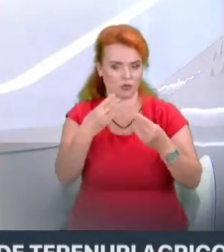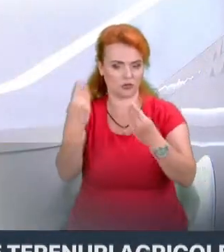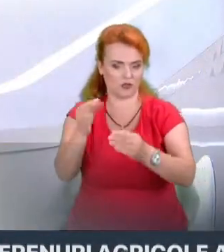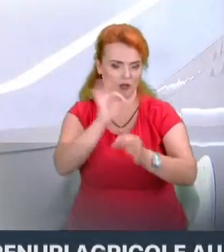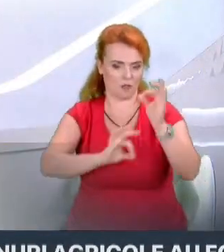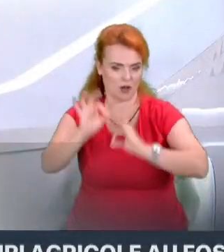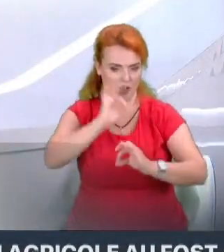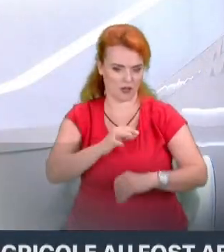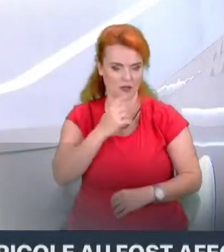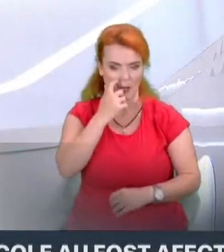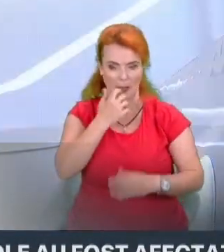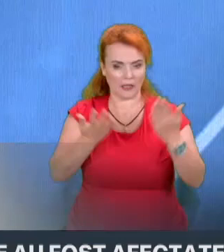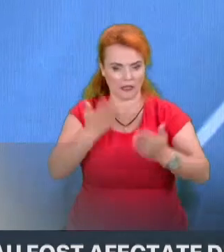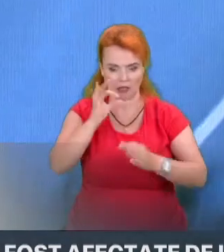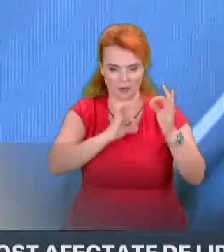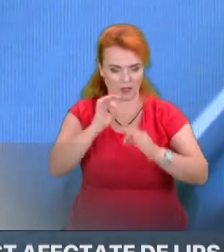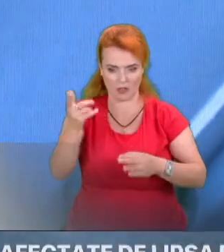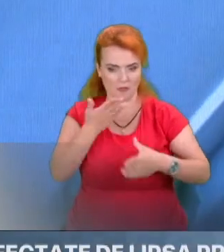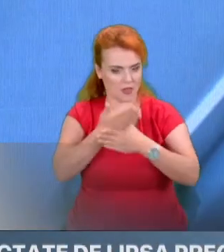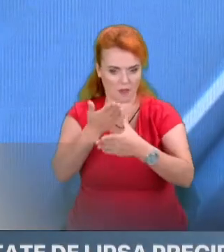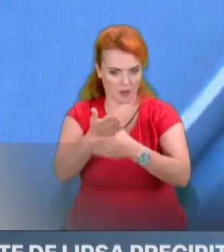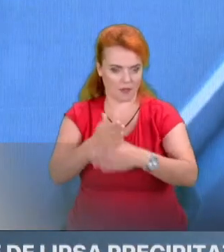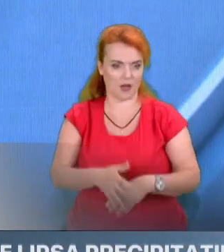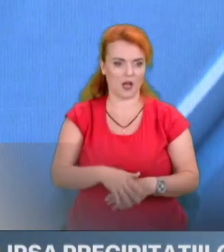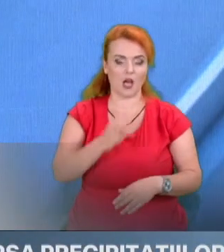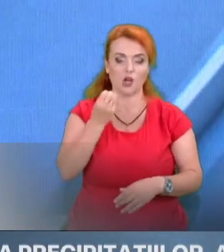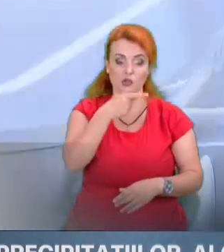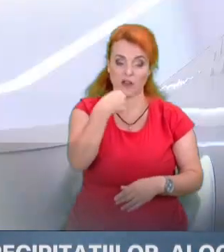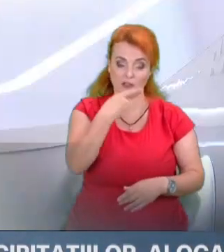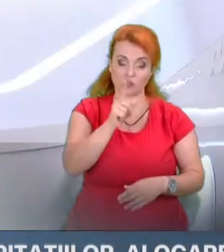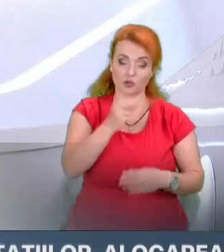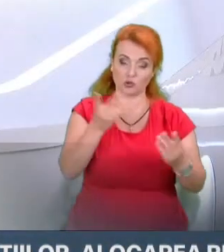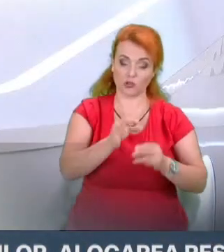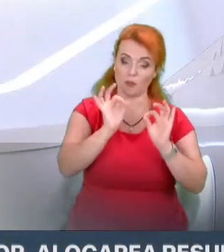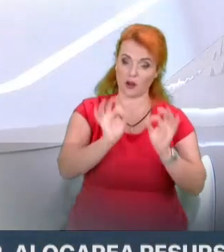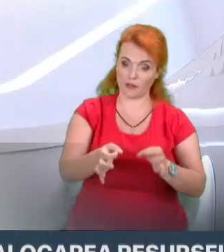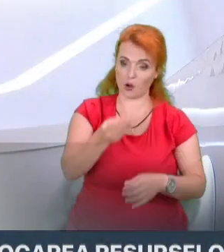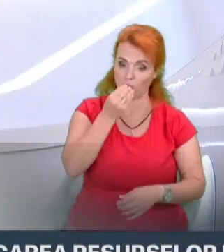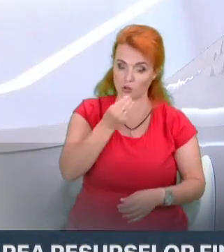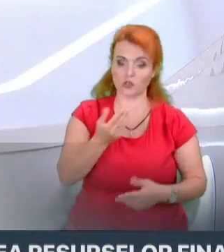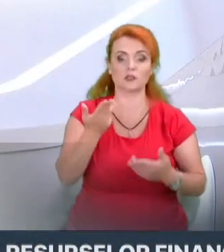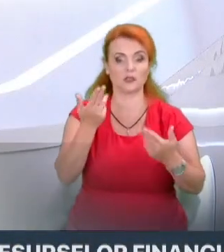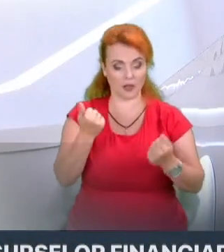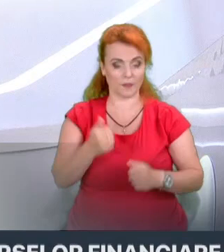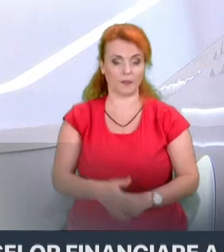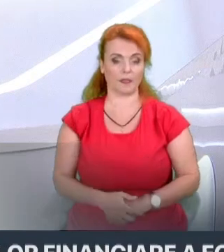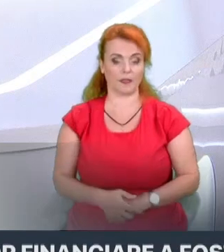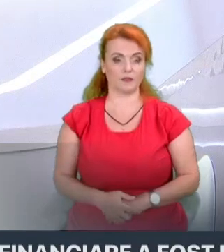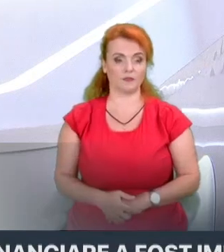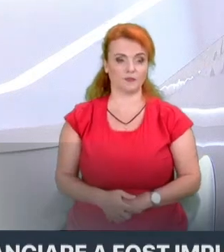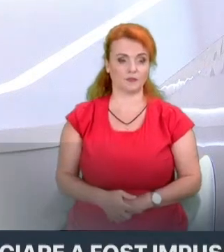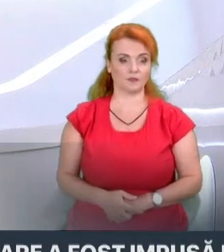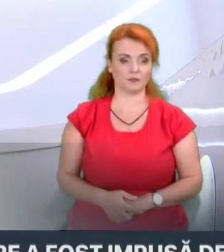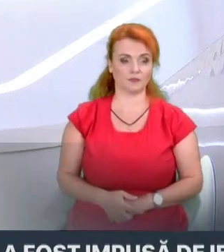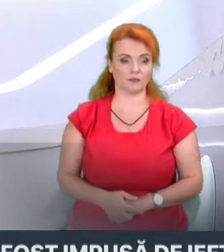despre consumul de lichide, dar și despre o alimentație potrivită exact. Pe timp de caniculă. Și aici aș vrea să menționez despre